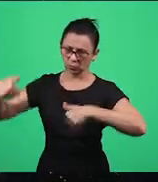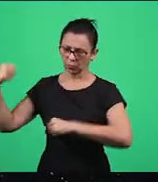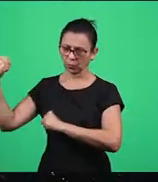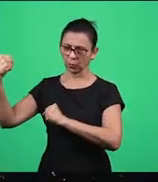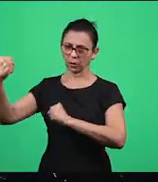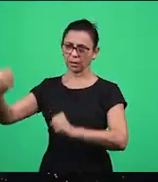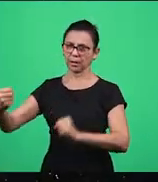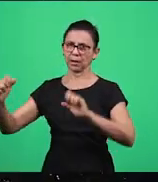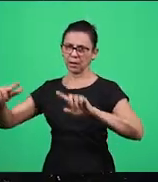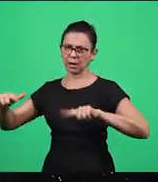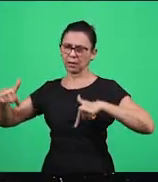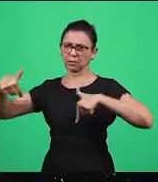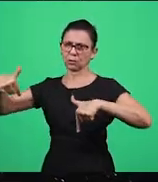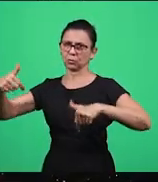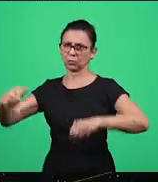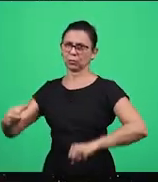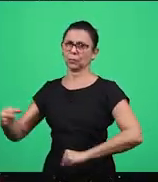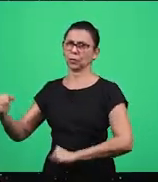Бог восстал.